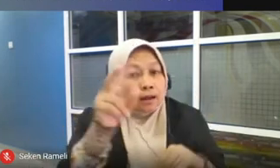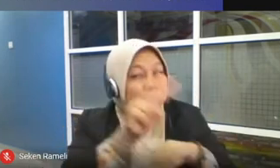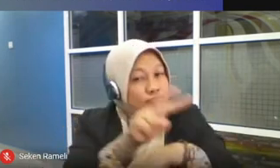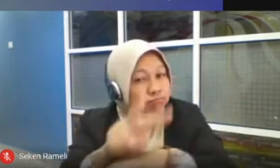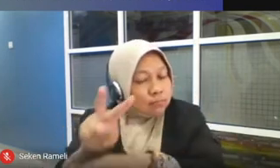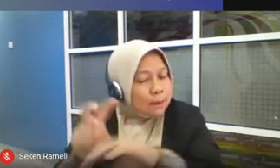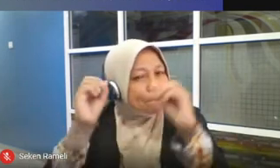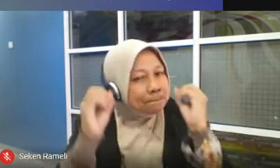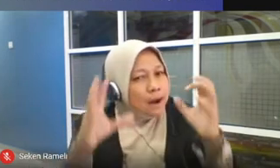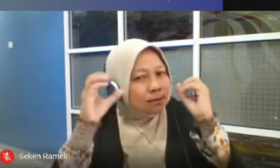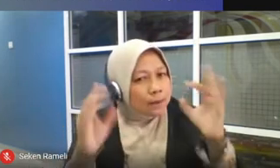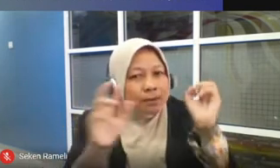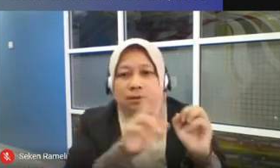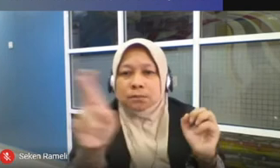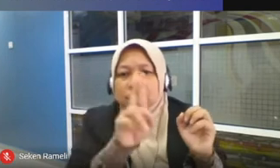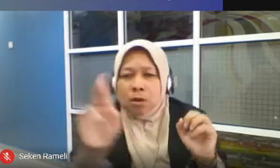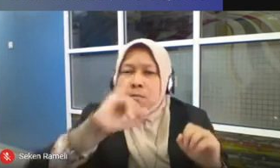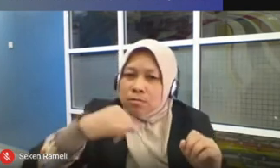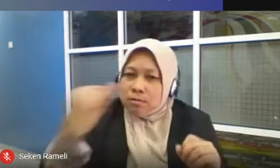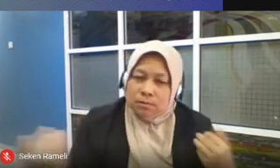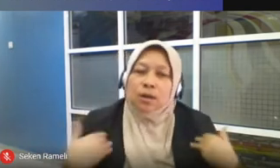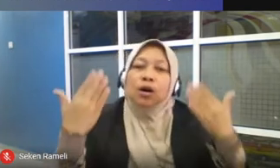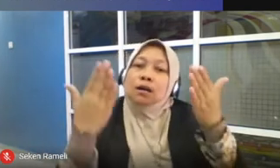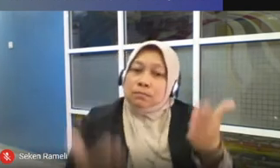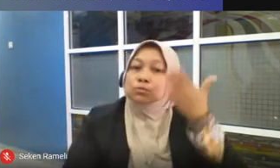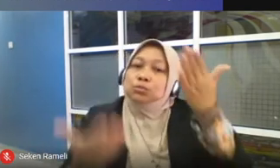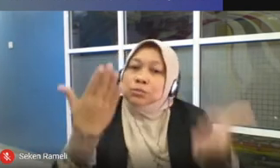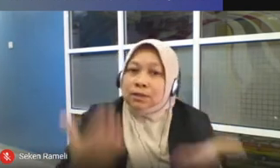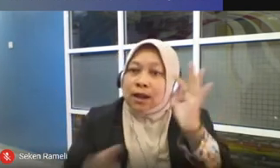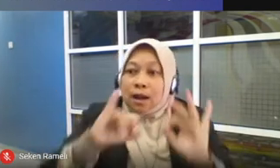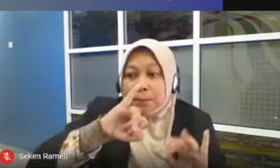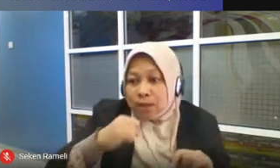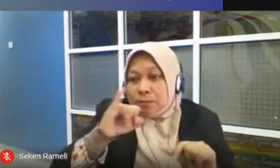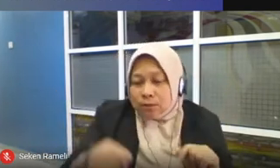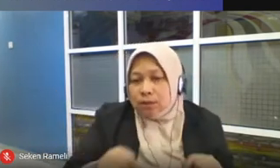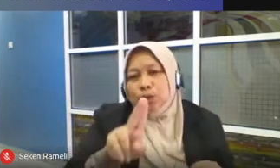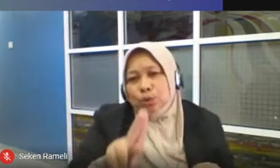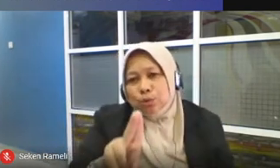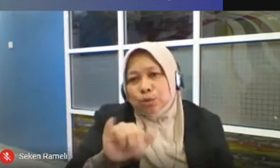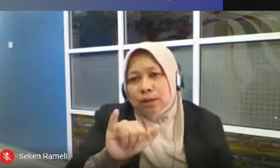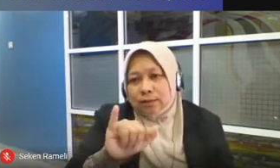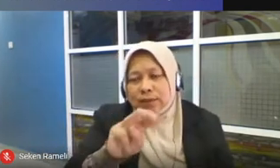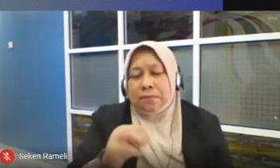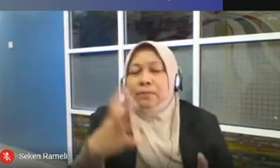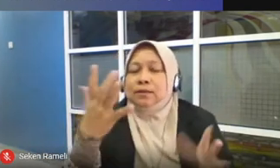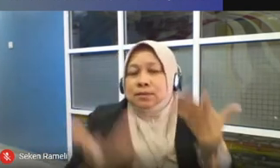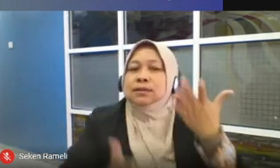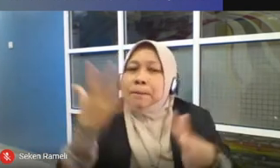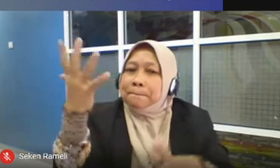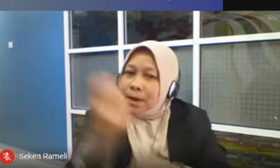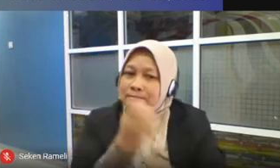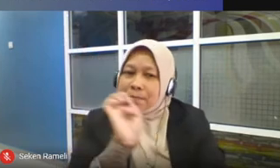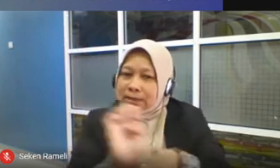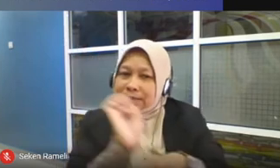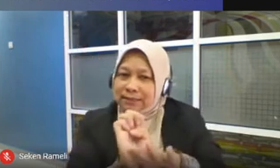oleh berjuta orang mungkin. Kalau berjuta tu UiTM memang boleh dapat gold medal